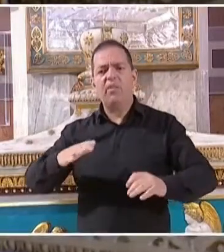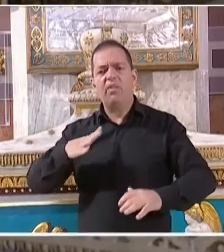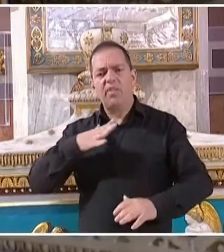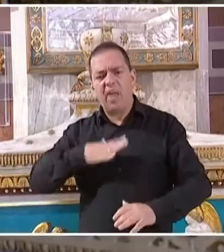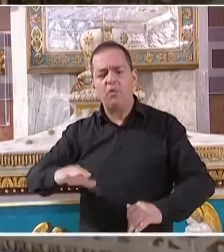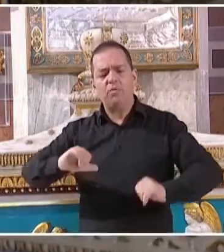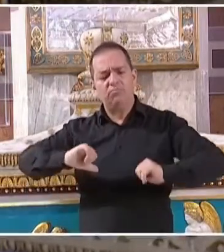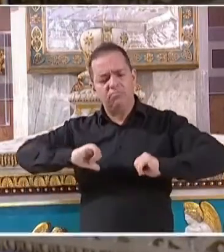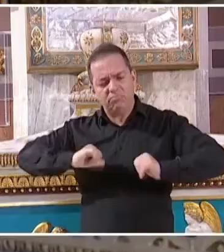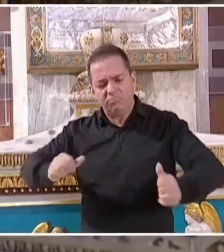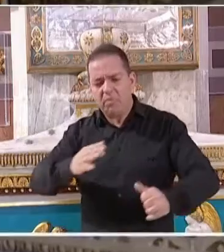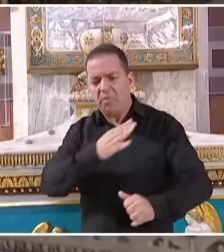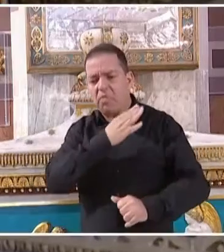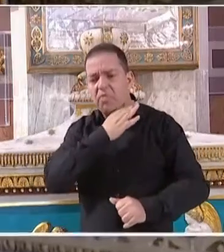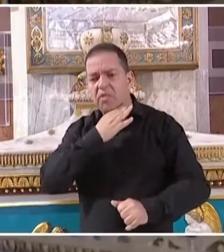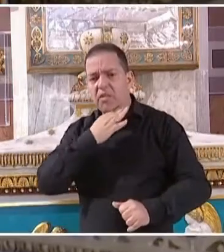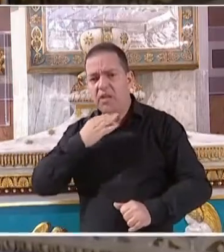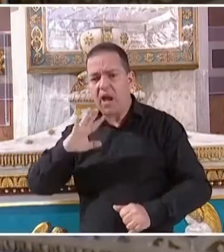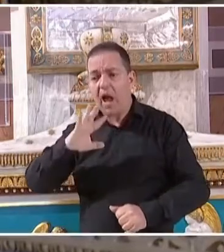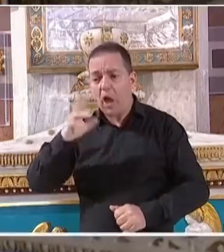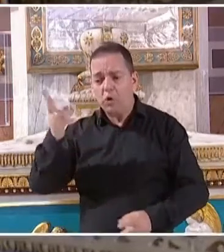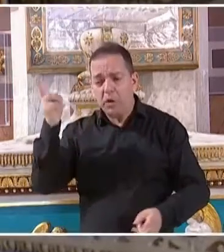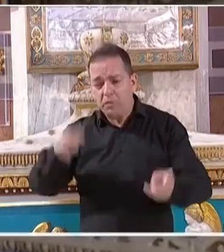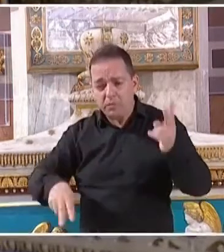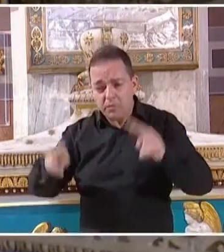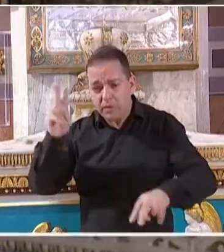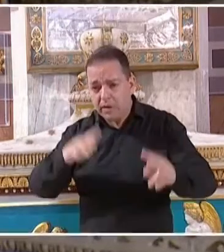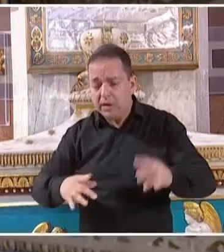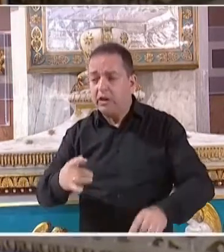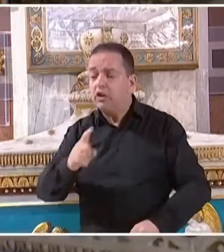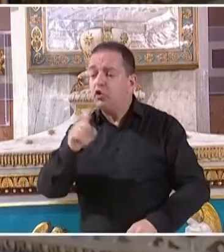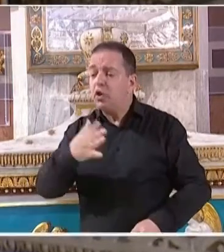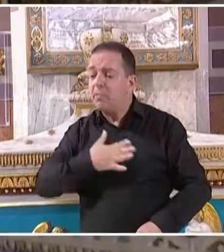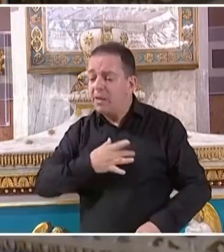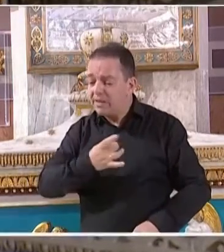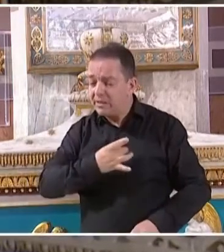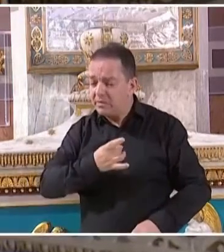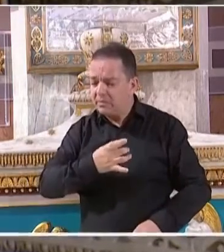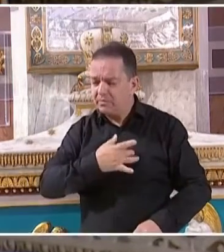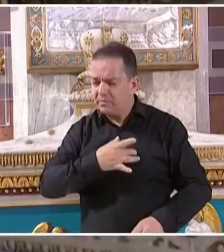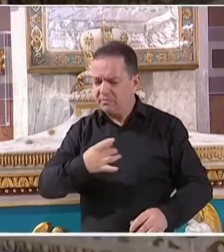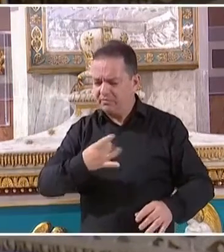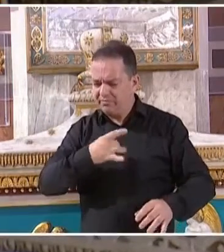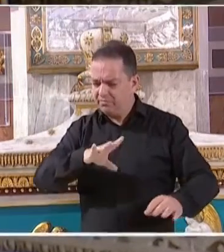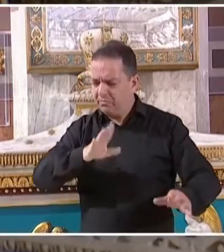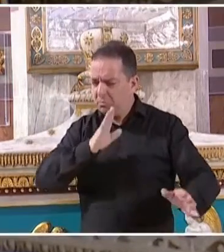θα θυσιαστούμε και δεν θα λυπηθούμε την ζωή μας.